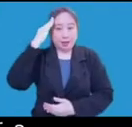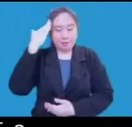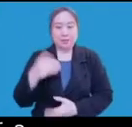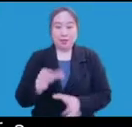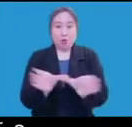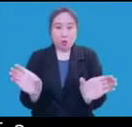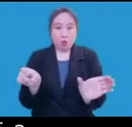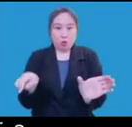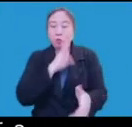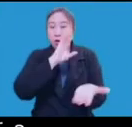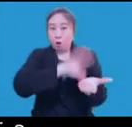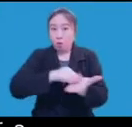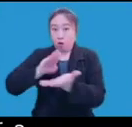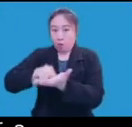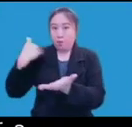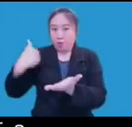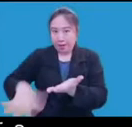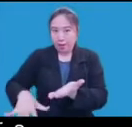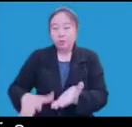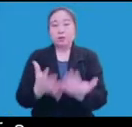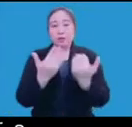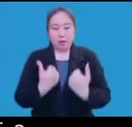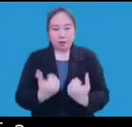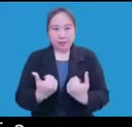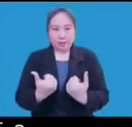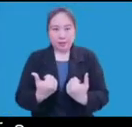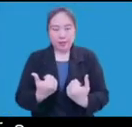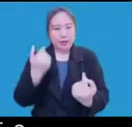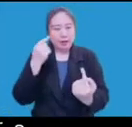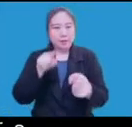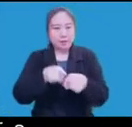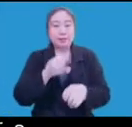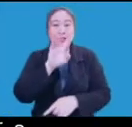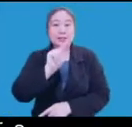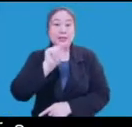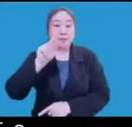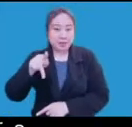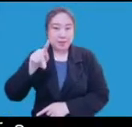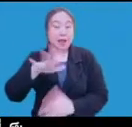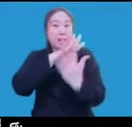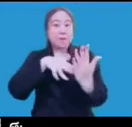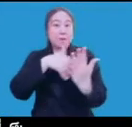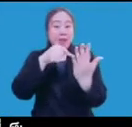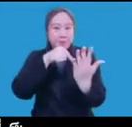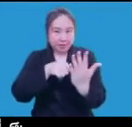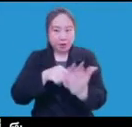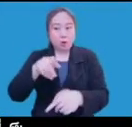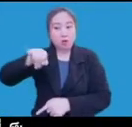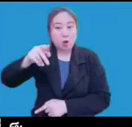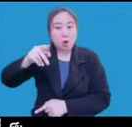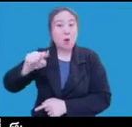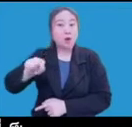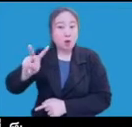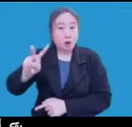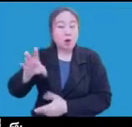ว่าพอเราได้ข้อมูล TP Map มาใช่ไหมคะเราได้ชี้เป้าซึ่ง TP Map เนี่ยส่วนหนึ่งก็คือข้อมูลจวท.ที่เราเคย